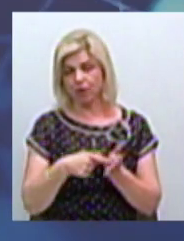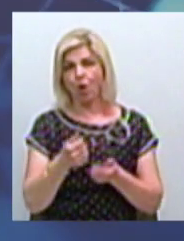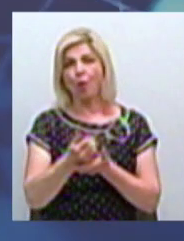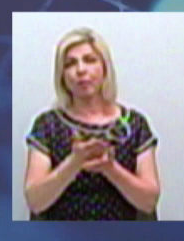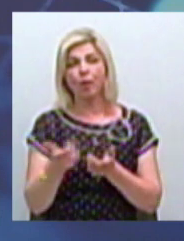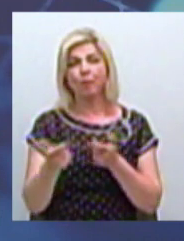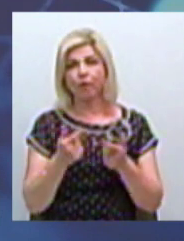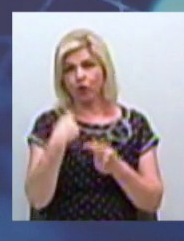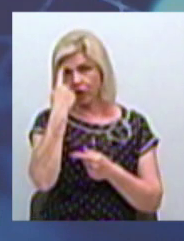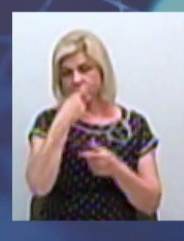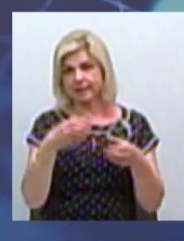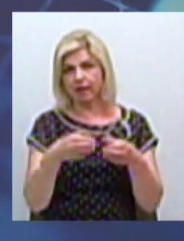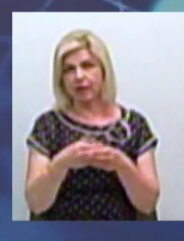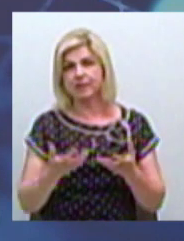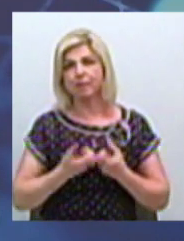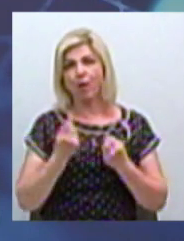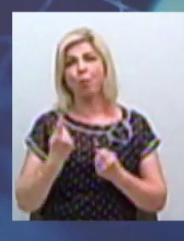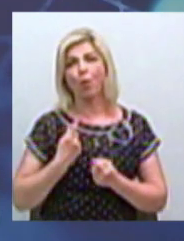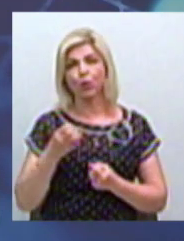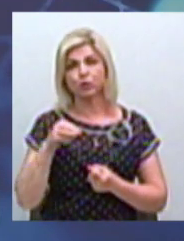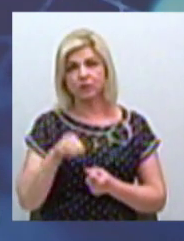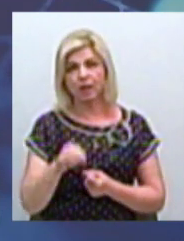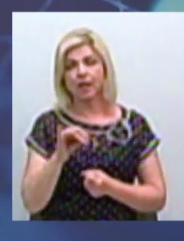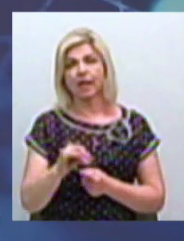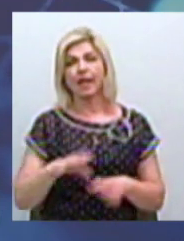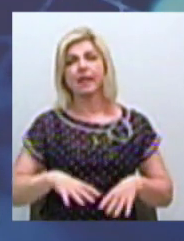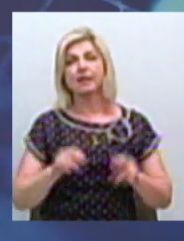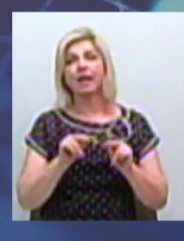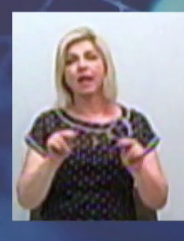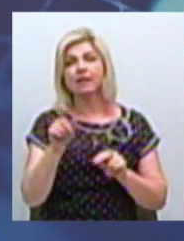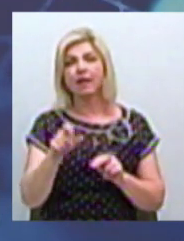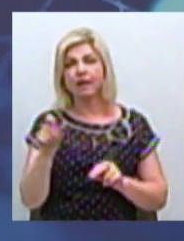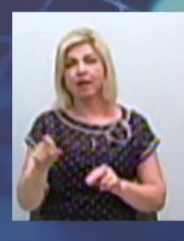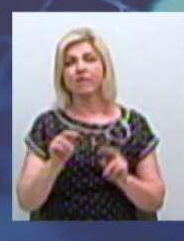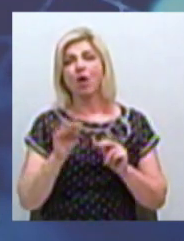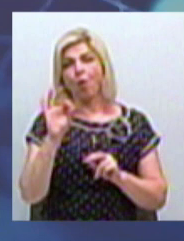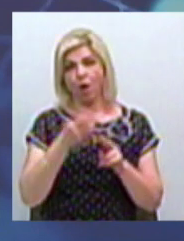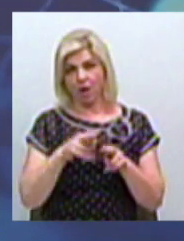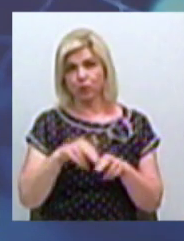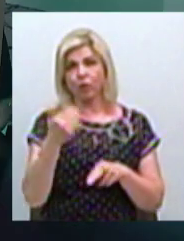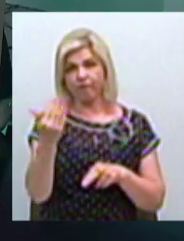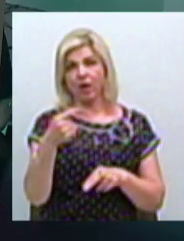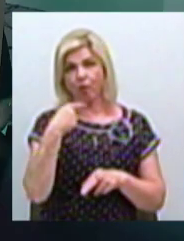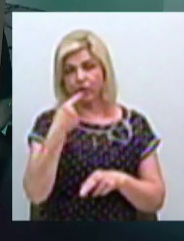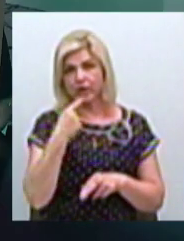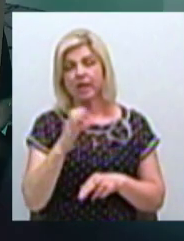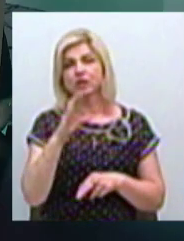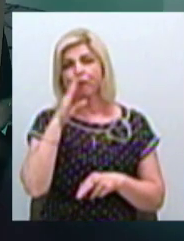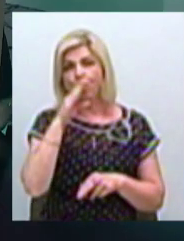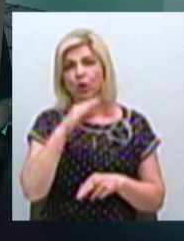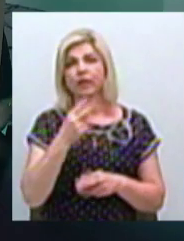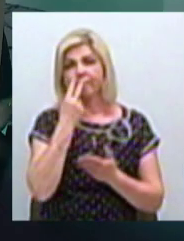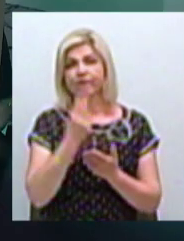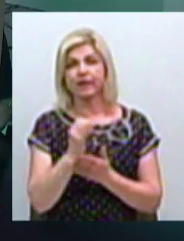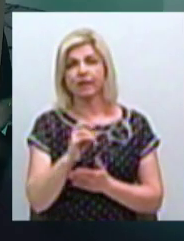підготовку особового складу рятувального посту та тренерів-викладачів, про які ви згадували, Олександре, з водних видів